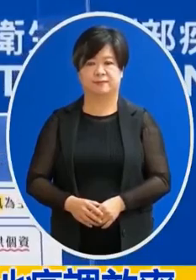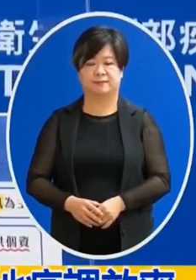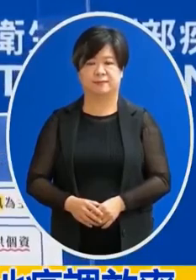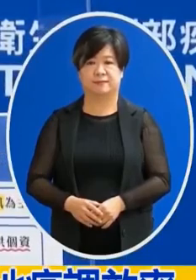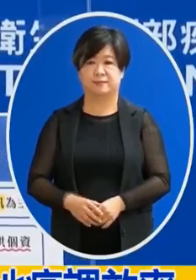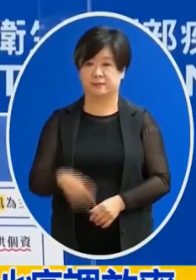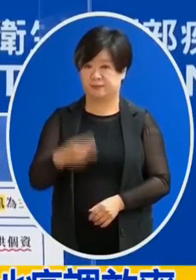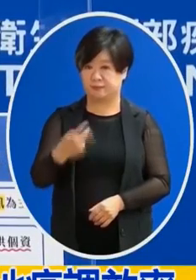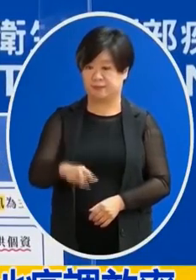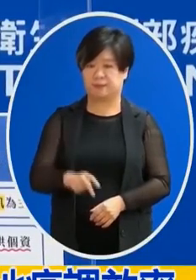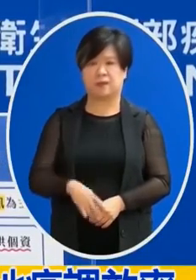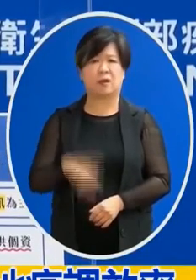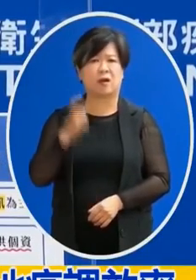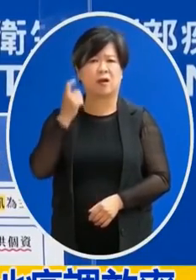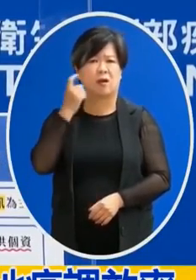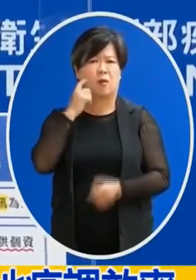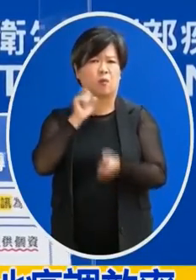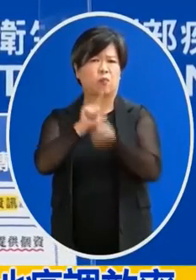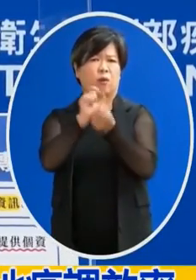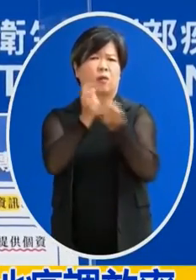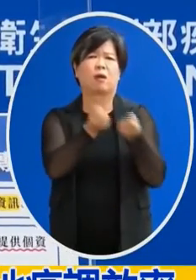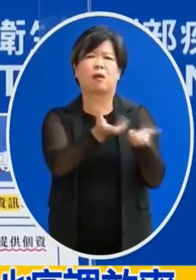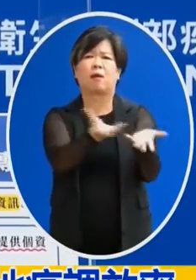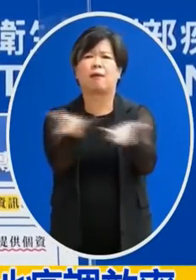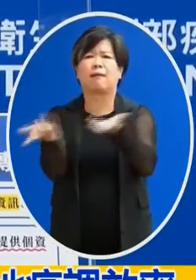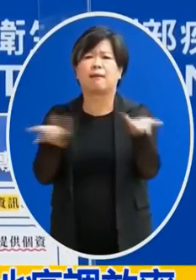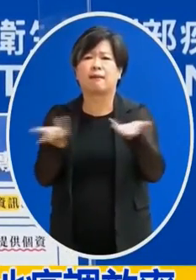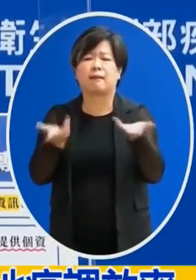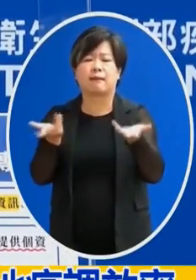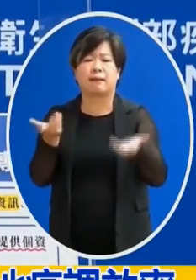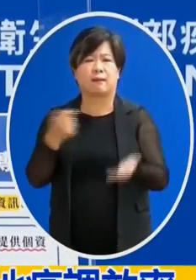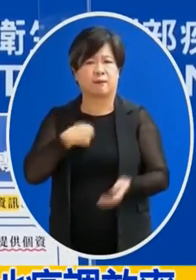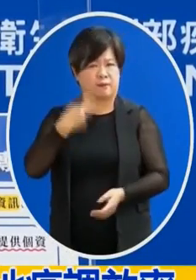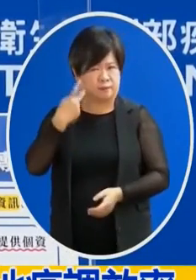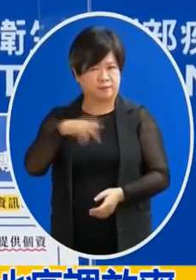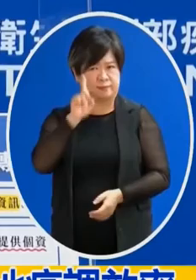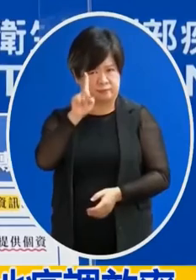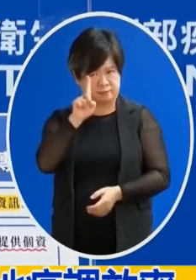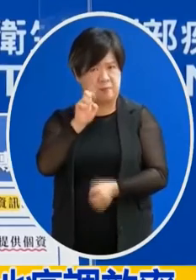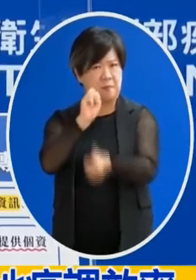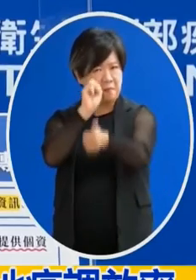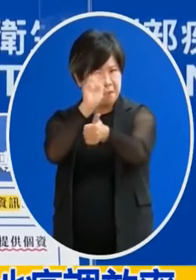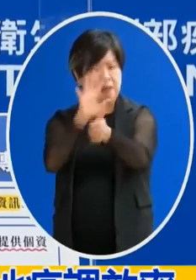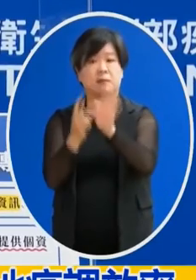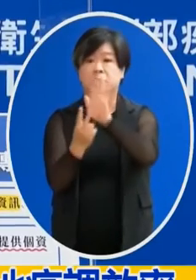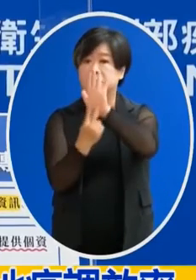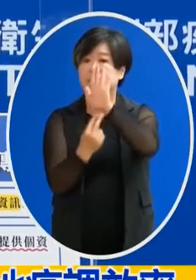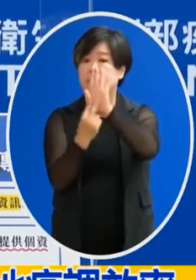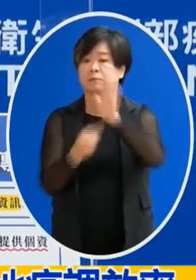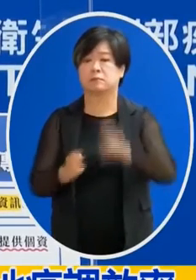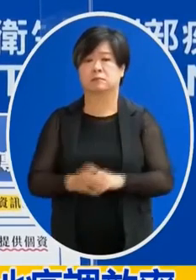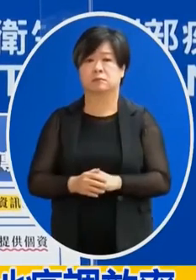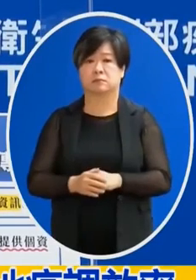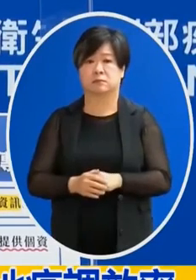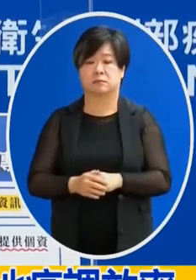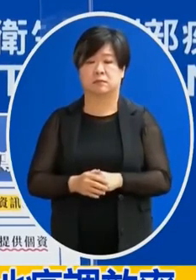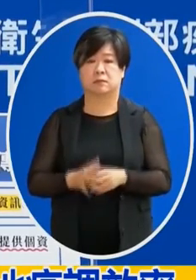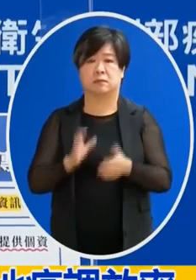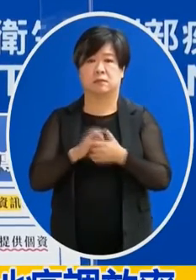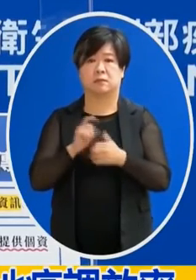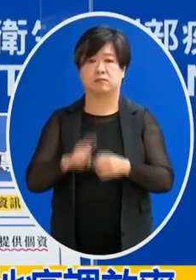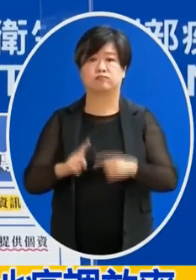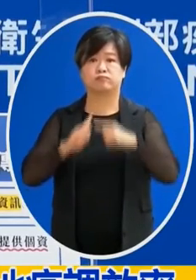那今天假讯息的部分我们要特别再一次的说明哈，有关于简讯十连